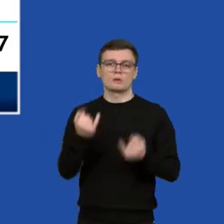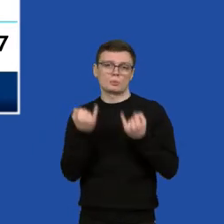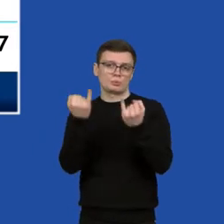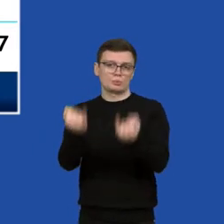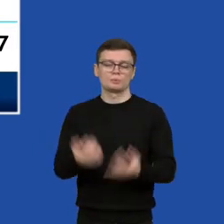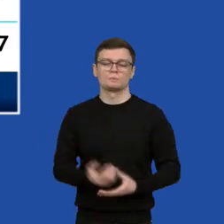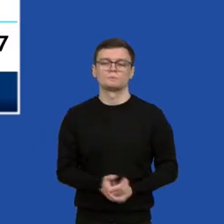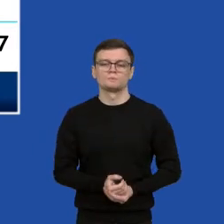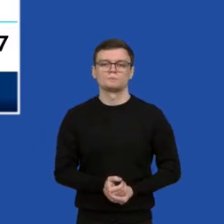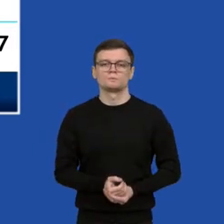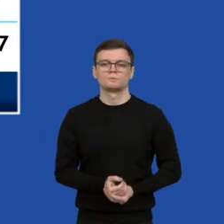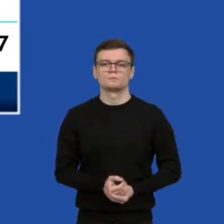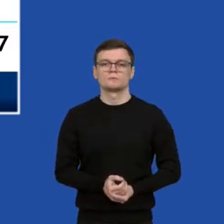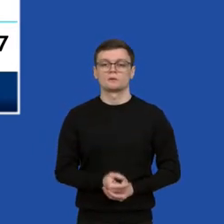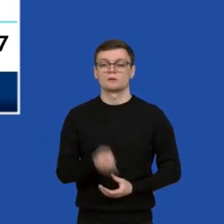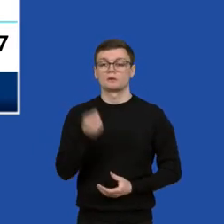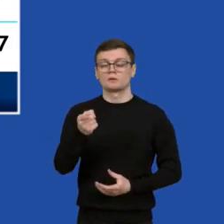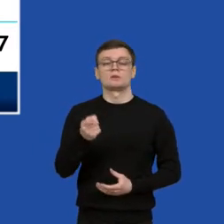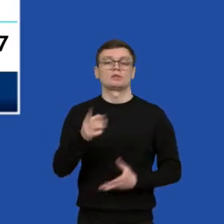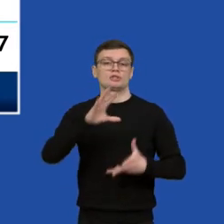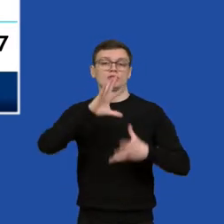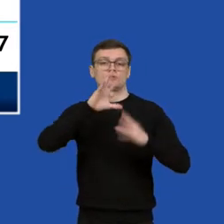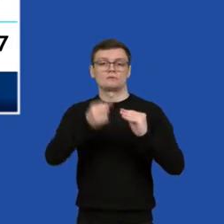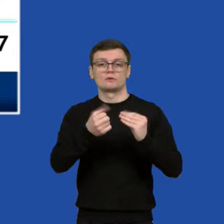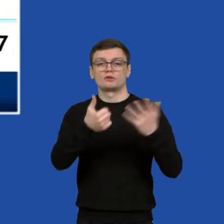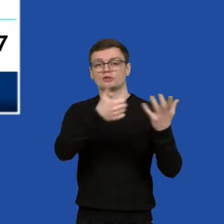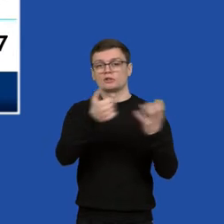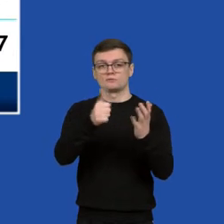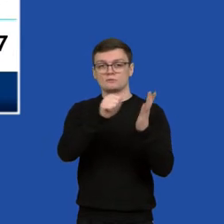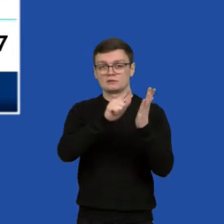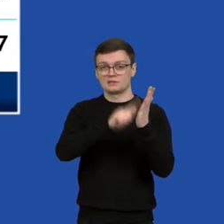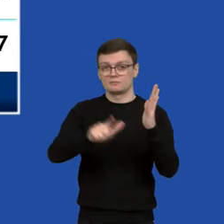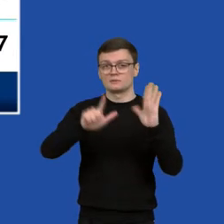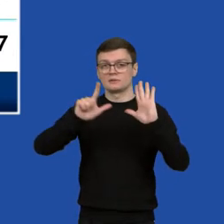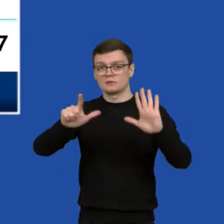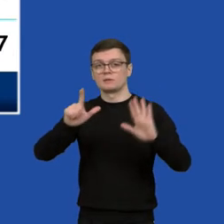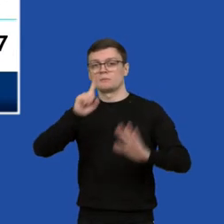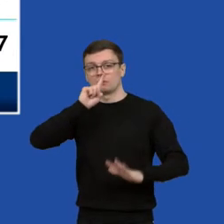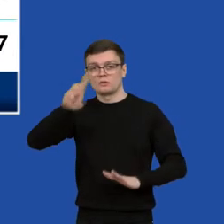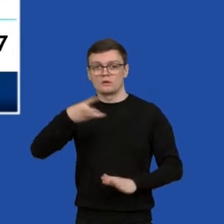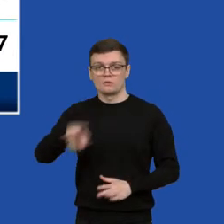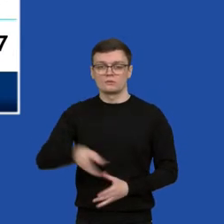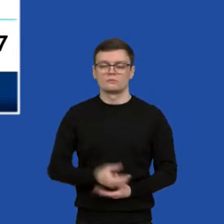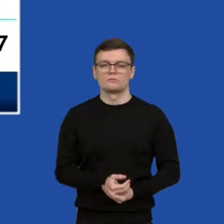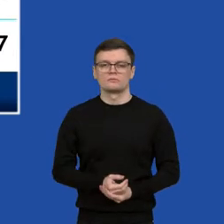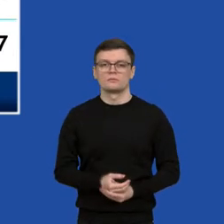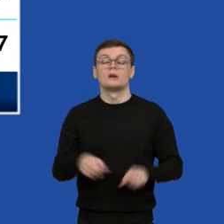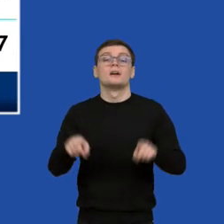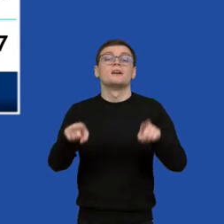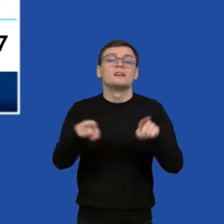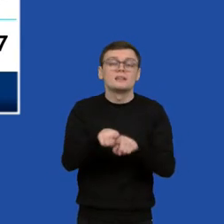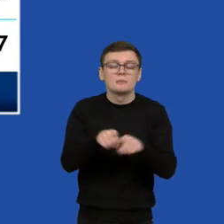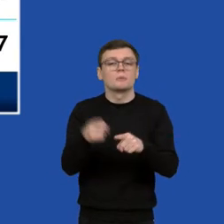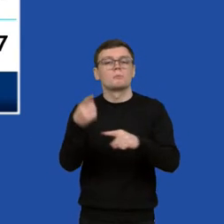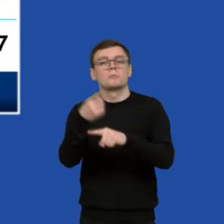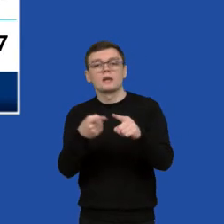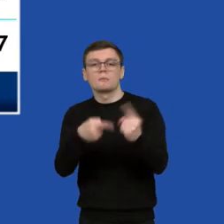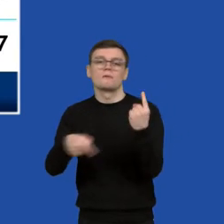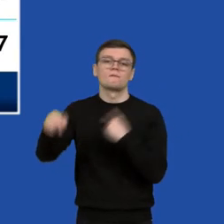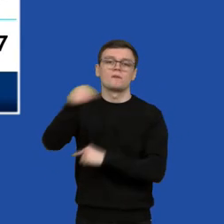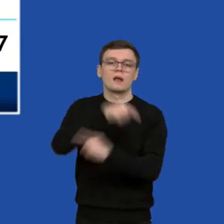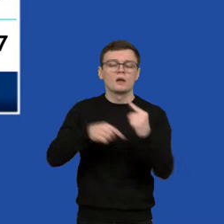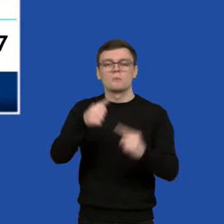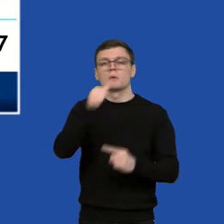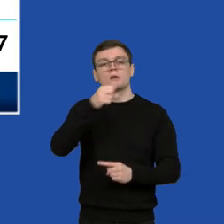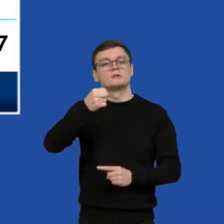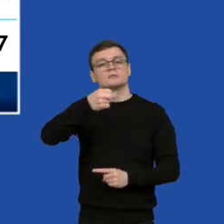Tam yra skiriama 677 milijonai eurų. Taip pat priemonės verslui, tai yra